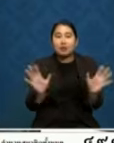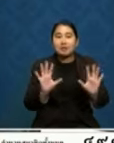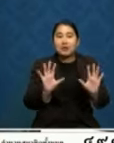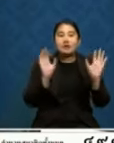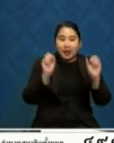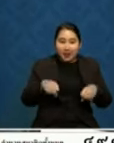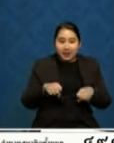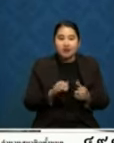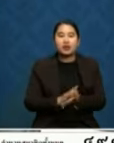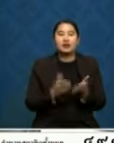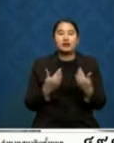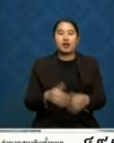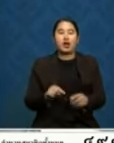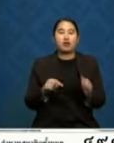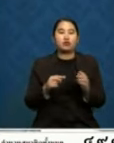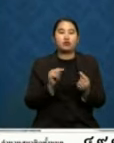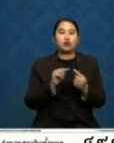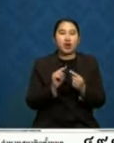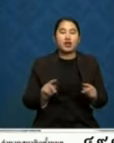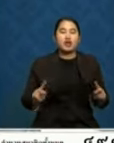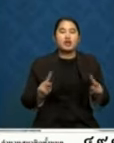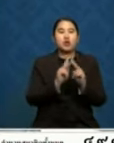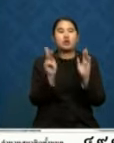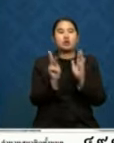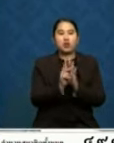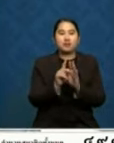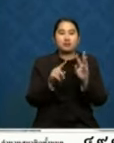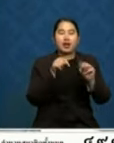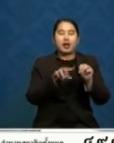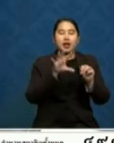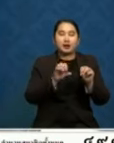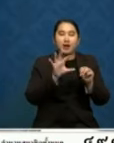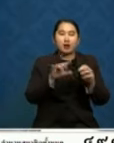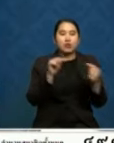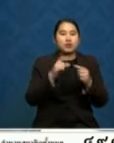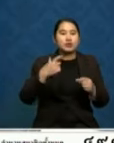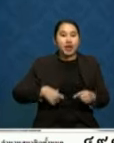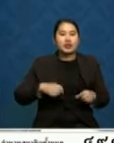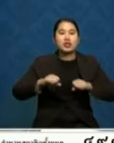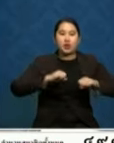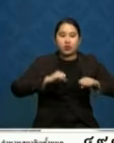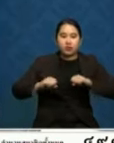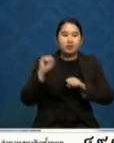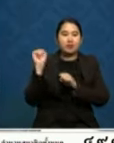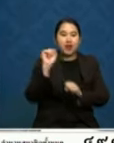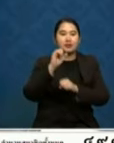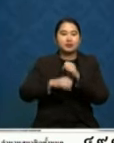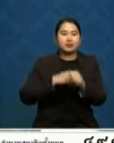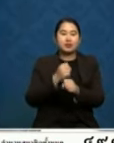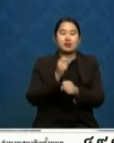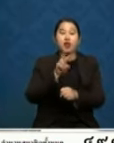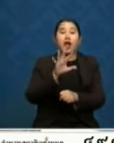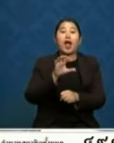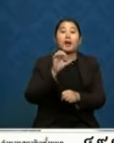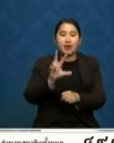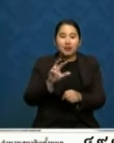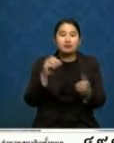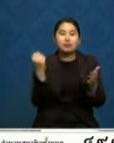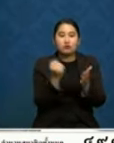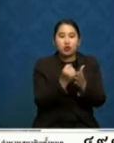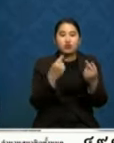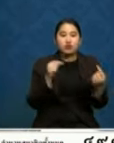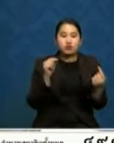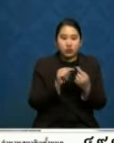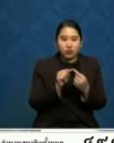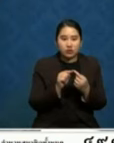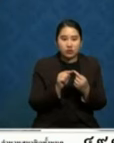ม่และจะมีการออกกฎกระทรวงตามมาตรา55ของพรบ.ศาลเยาวชนซึ่งออกมาตั้งแต่ปี53เพื่อรองรับการจดทะเบียนนิติ